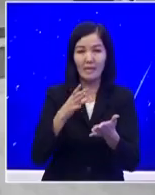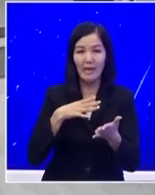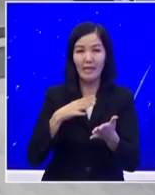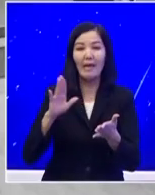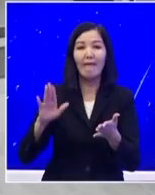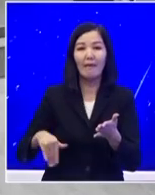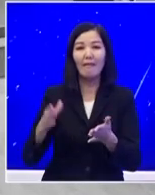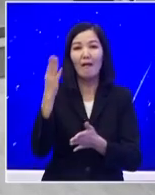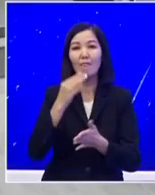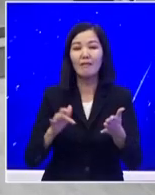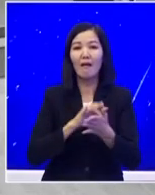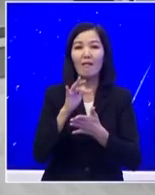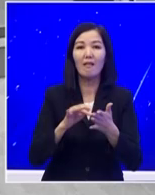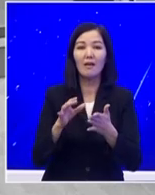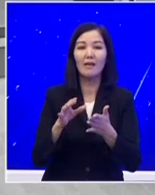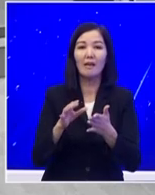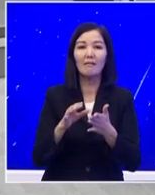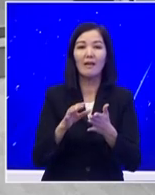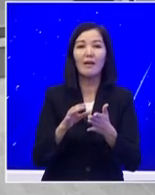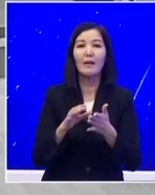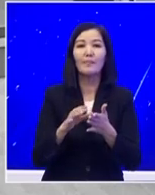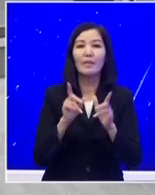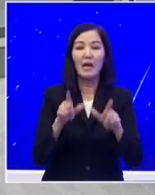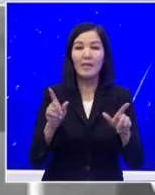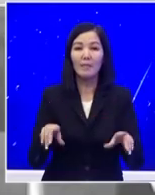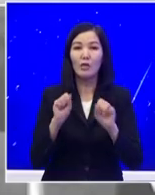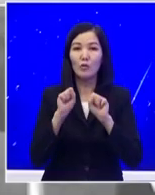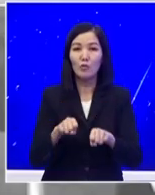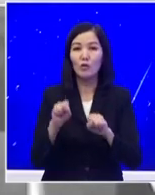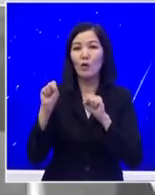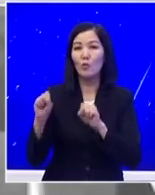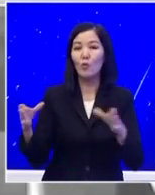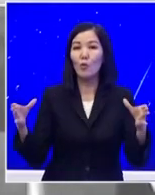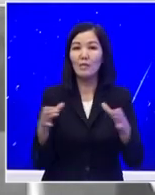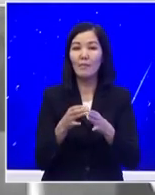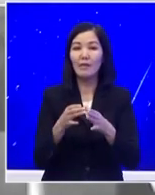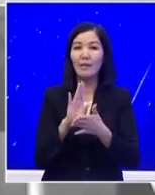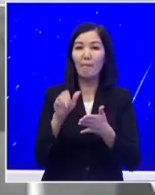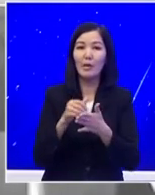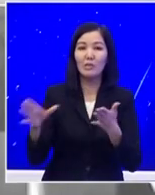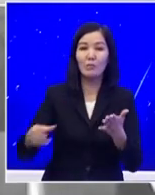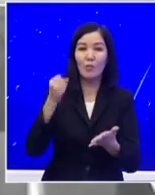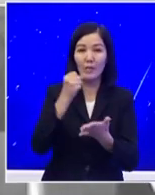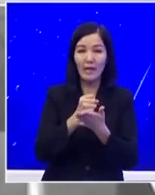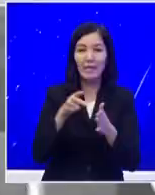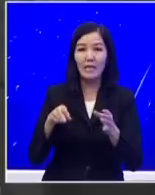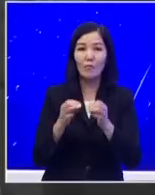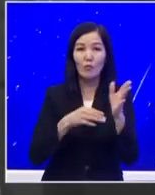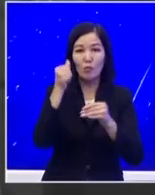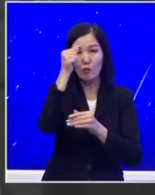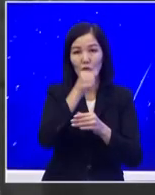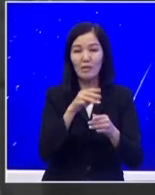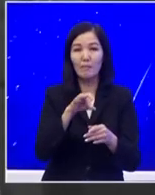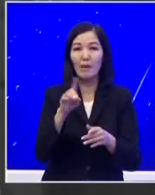лауазымдарында болды. Кейін Алматы қалалық тұтынушылардың құқықтарын қорғау департаментінің басшысы болып тағайындалды. 2019